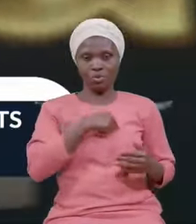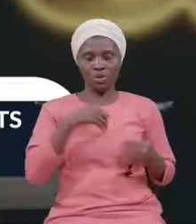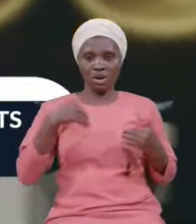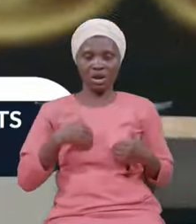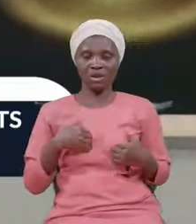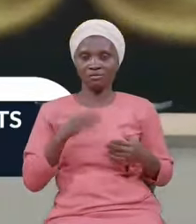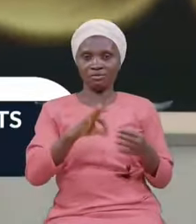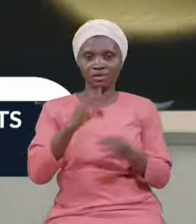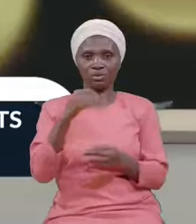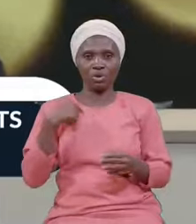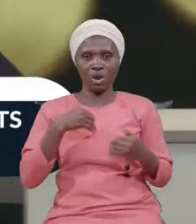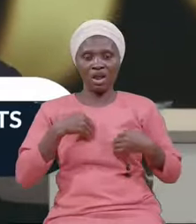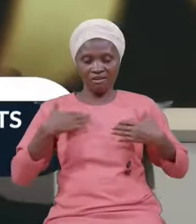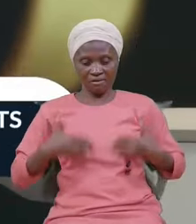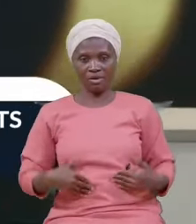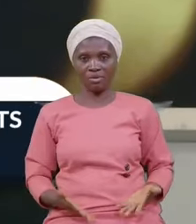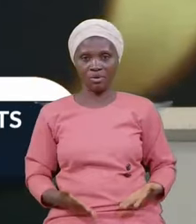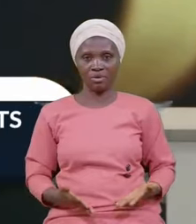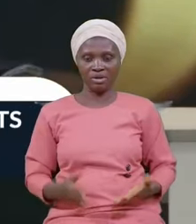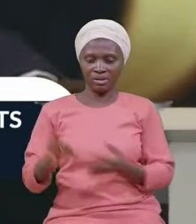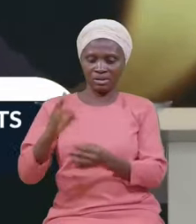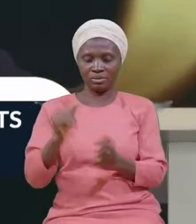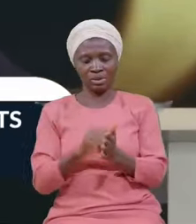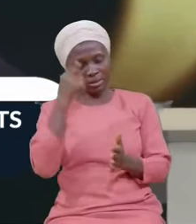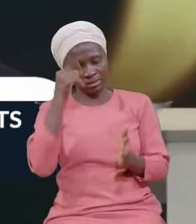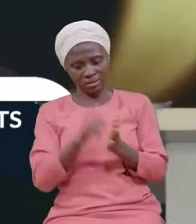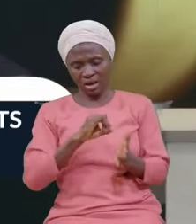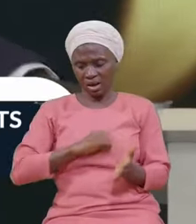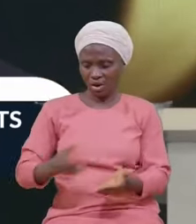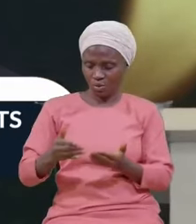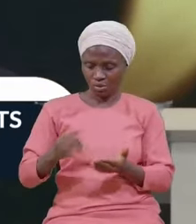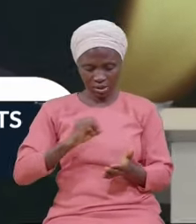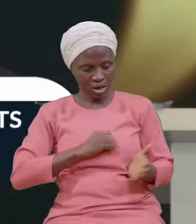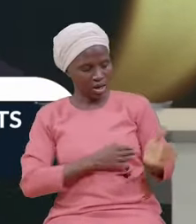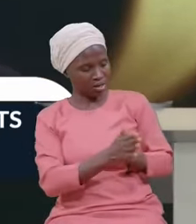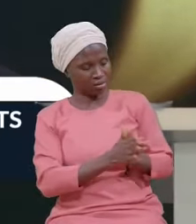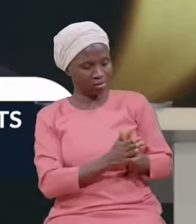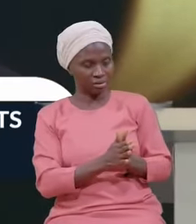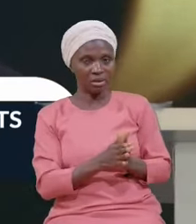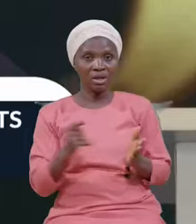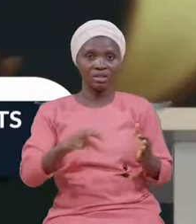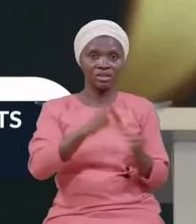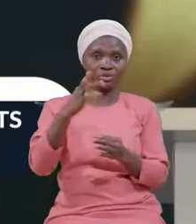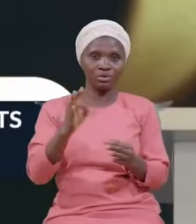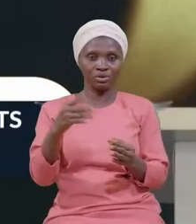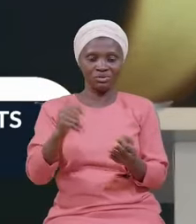je sens, je veux, je désire. Ça, c'est l'esprit humain faible.